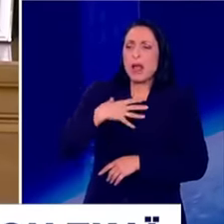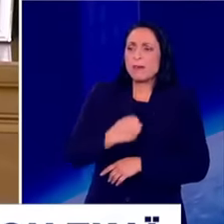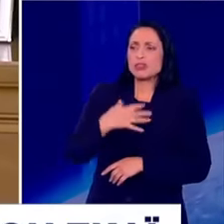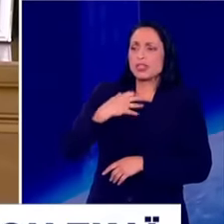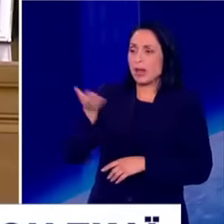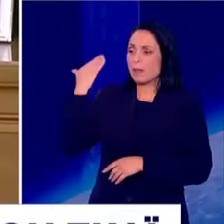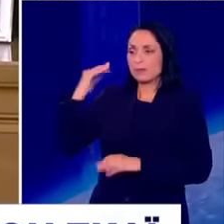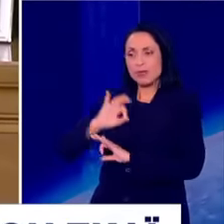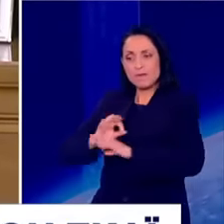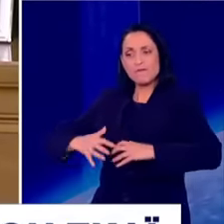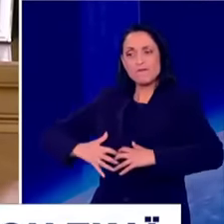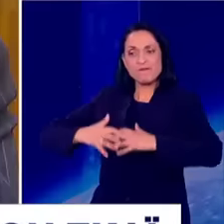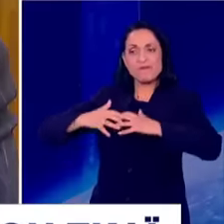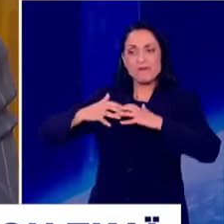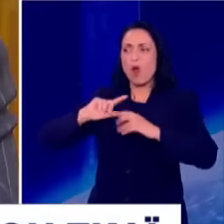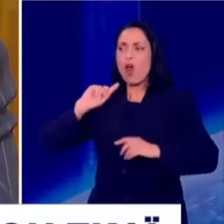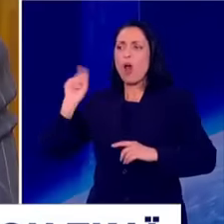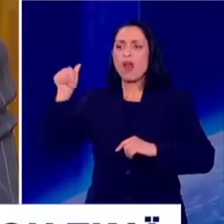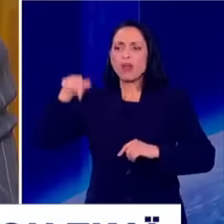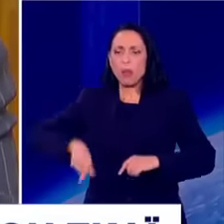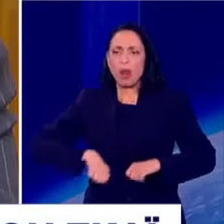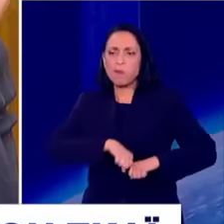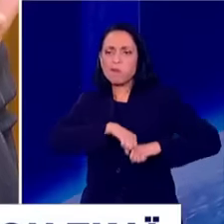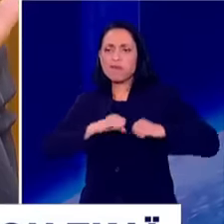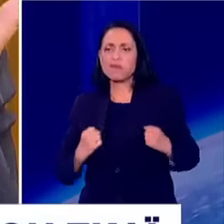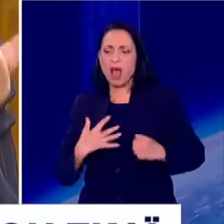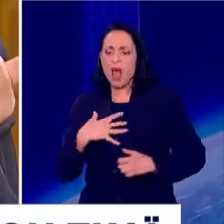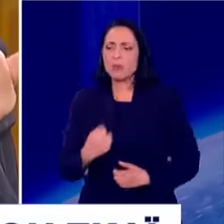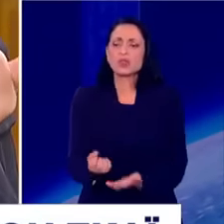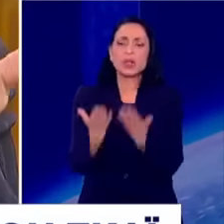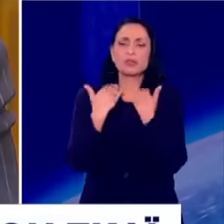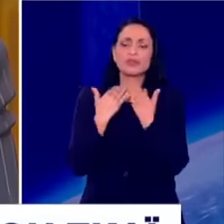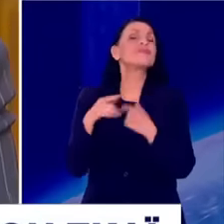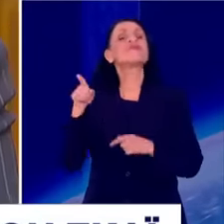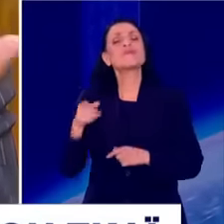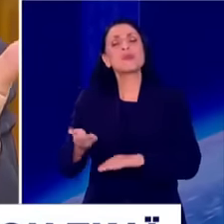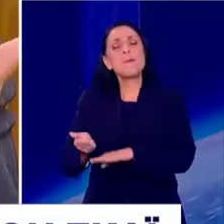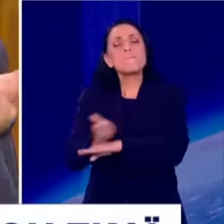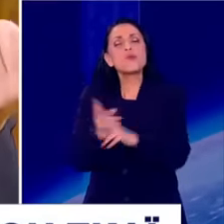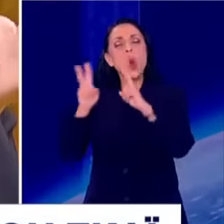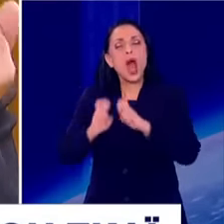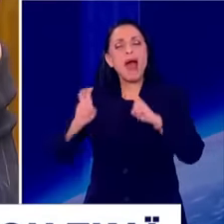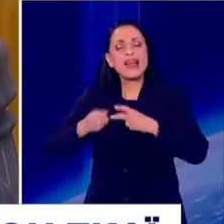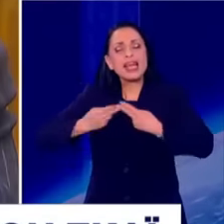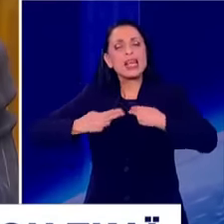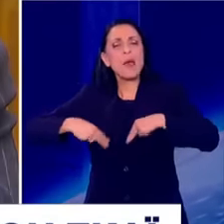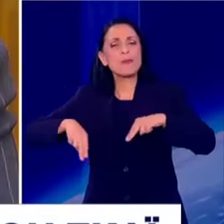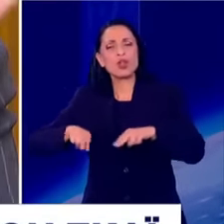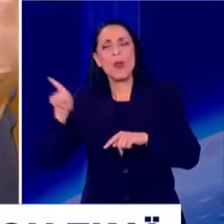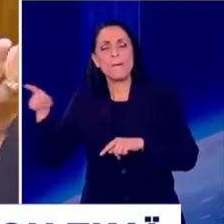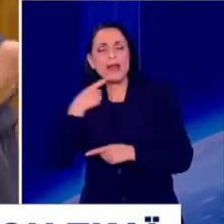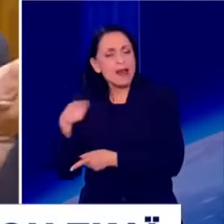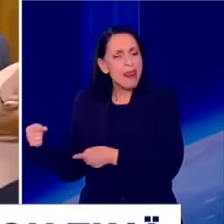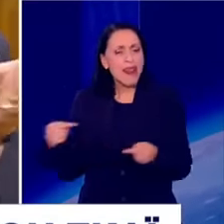οικοδομήσουμε μεταξύ μας. Και ίσως αυτός είναι και ο σκοπός αυτό που τις διακινούν. Την προανακριτική επιτροπή που σας προτρέπουν και οι πολιτικοί σας αντίπαλοι να